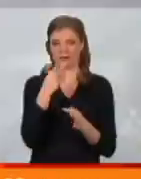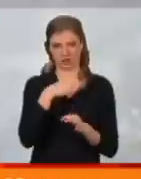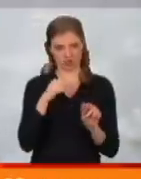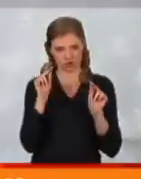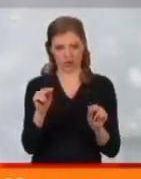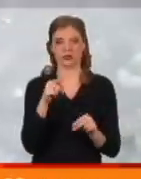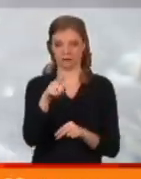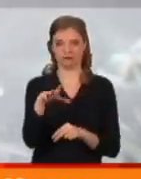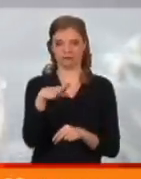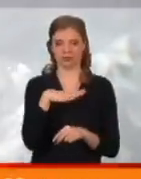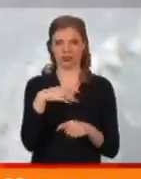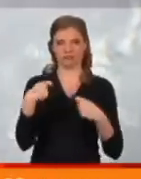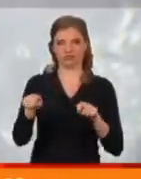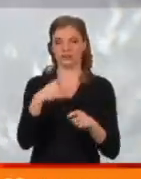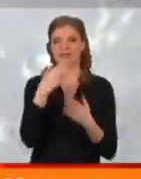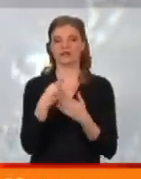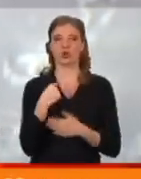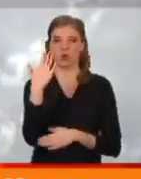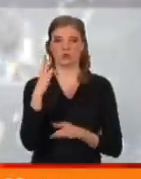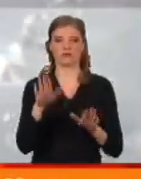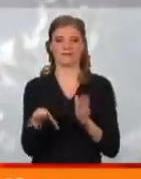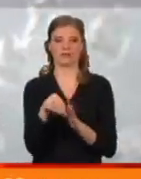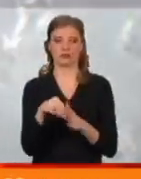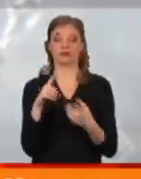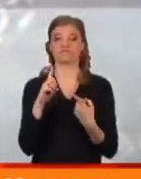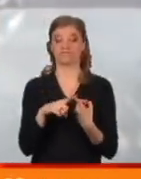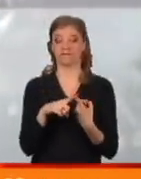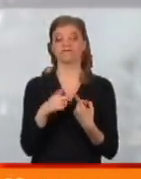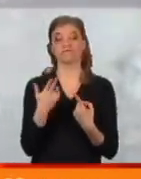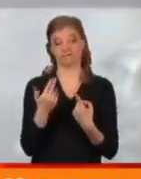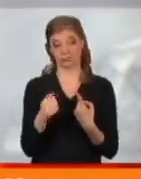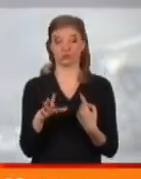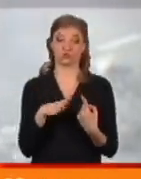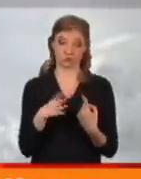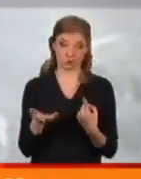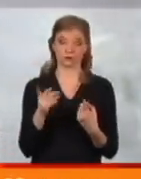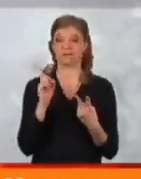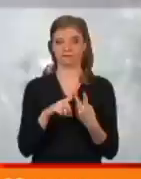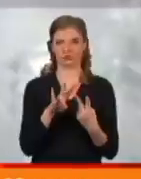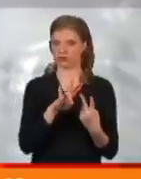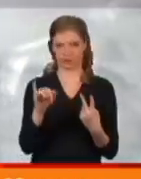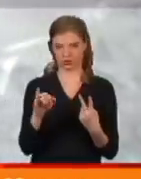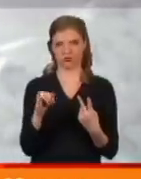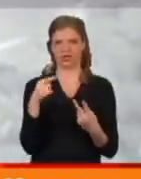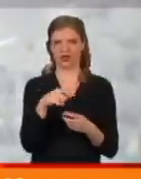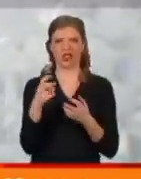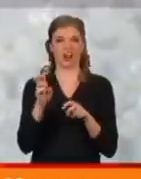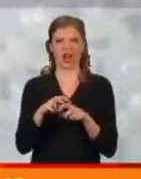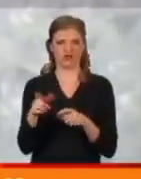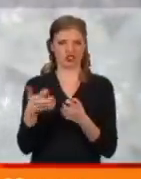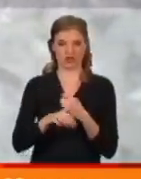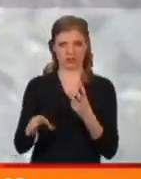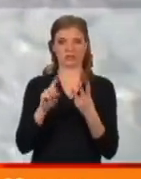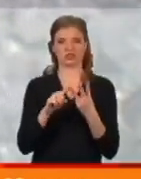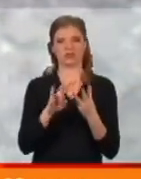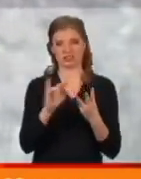чесно, чи продавали ви свій голос на виборах? Варіанти відповідей – так, було таке. Ні, бо гречка не рахується. Ні,